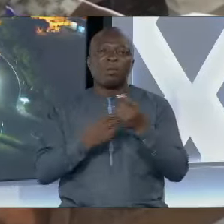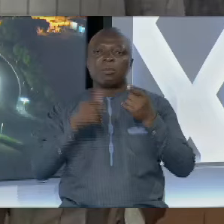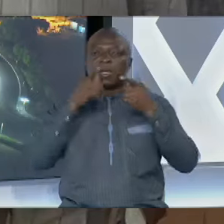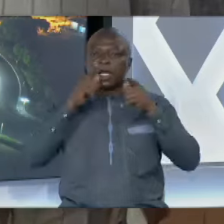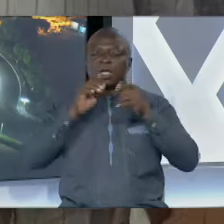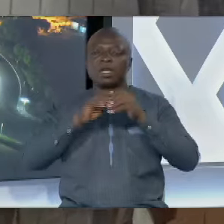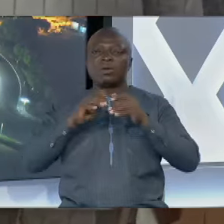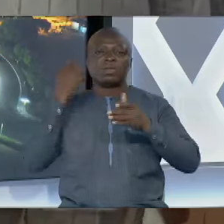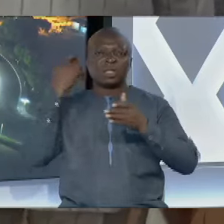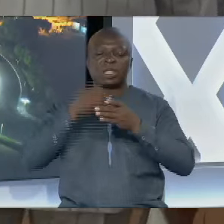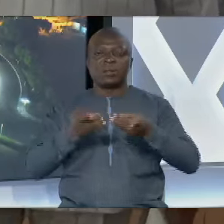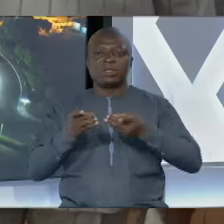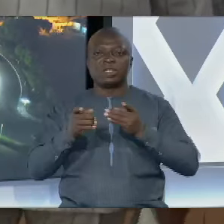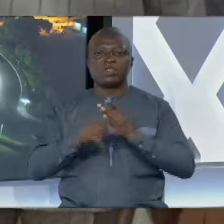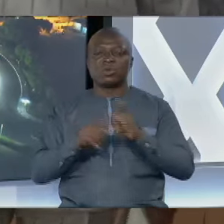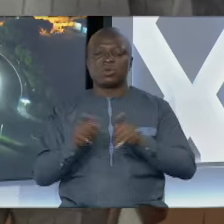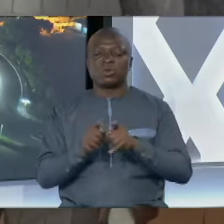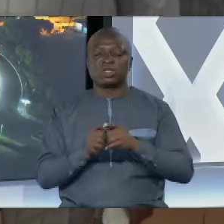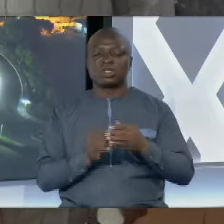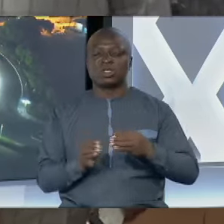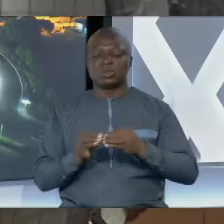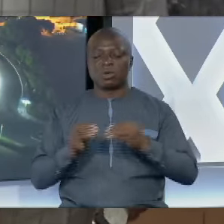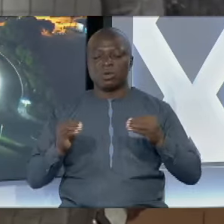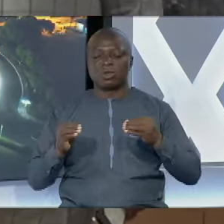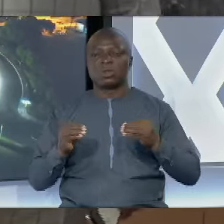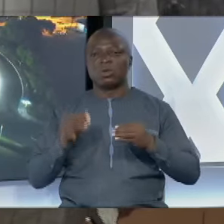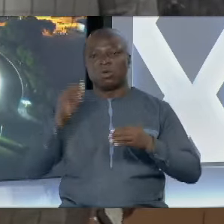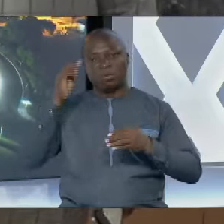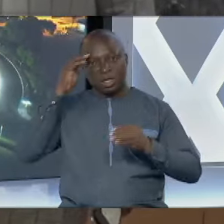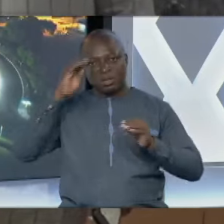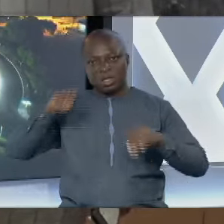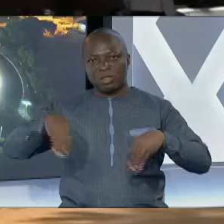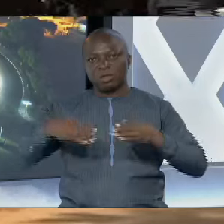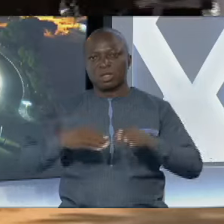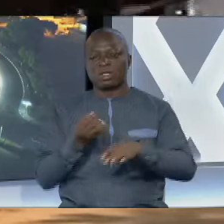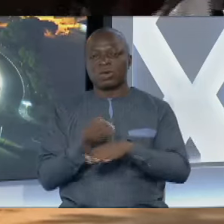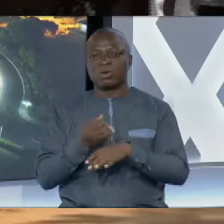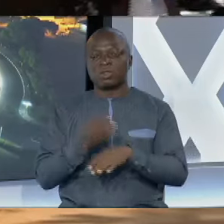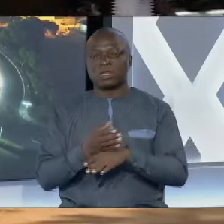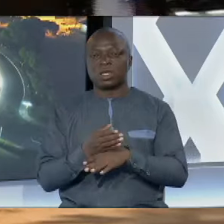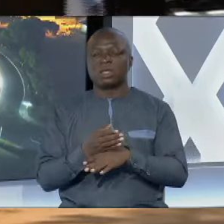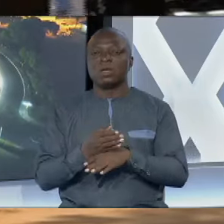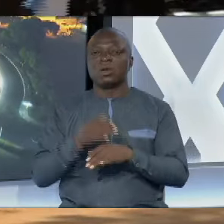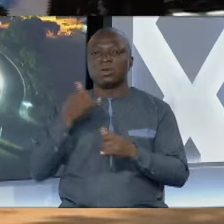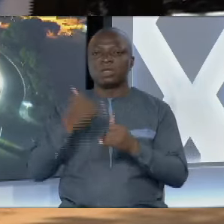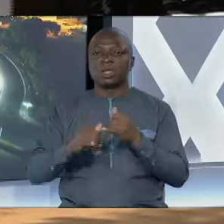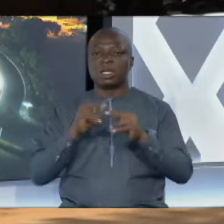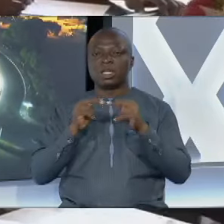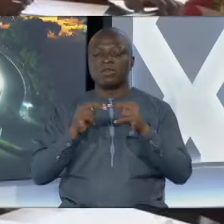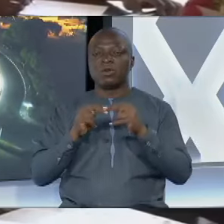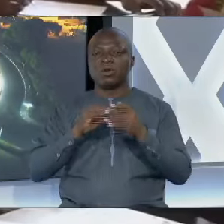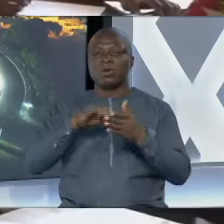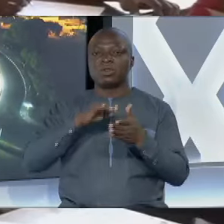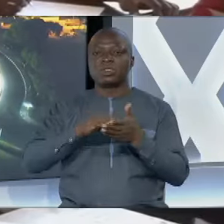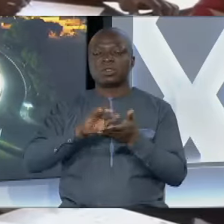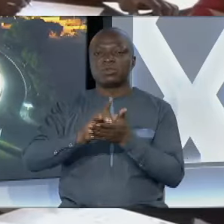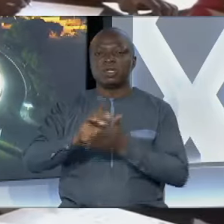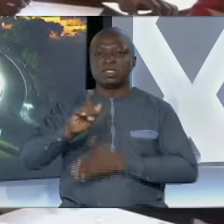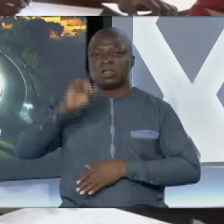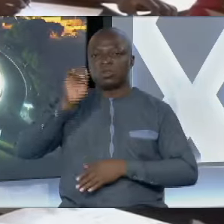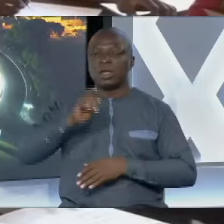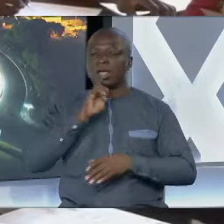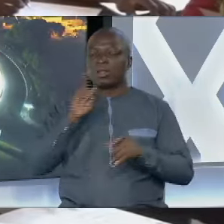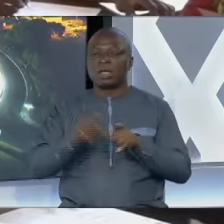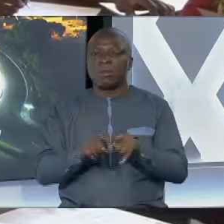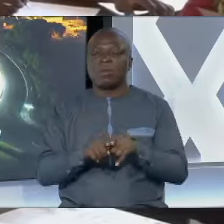de direction, composent. Le ministre leur a prodigué les conseils. Dernière étape, le centre du lycée de Bec-Licamin.